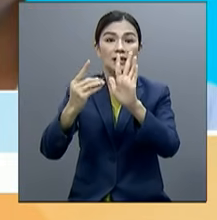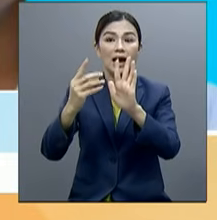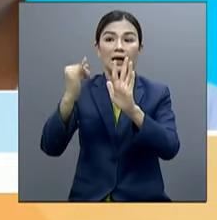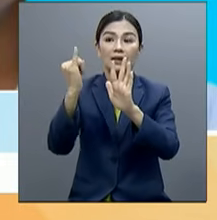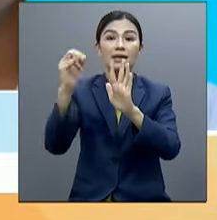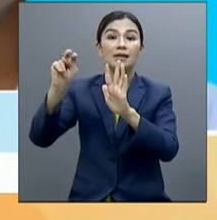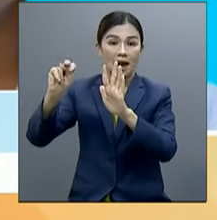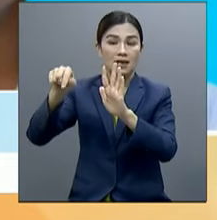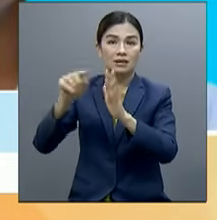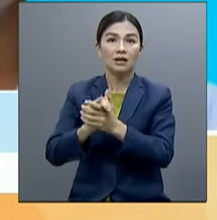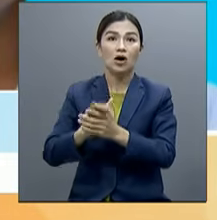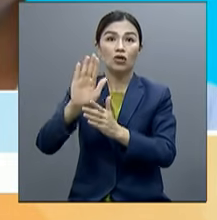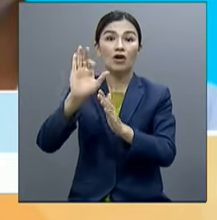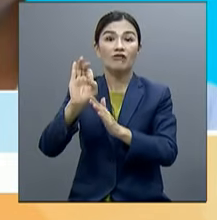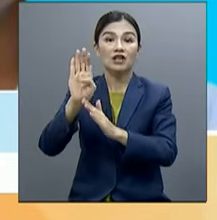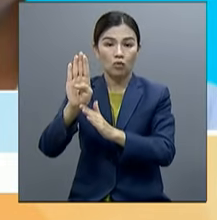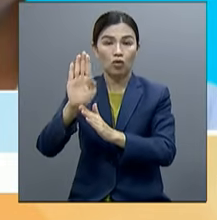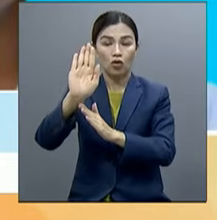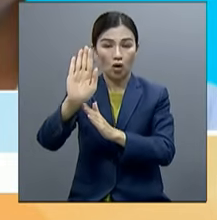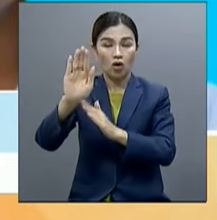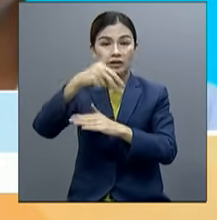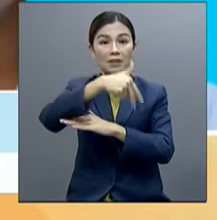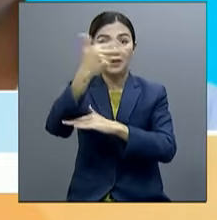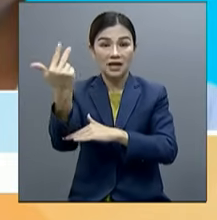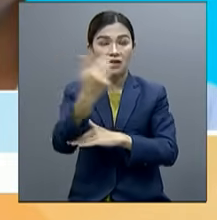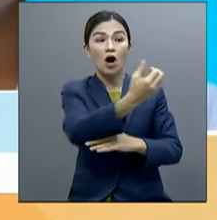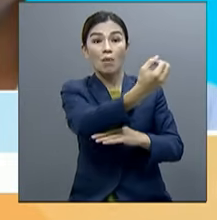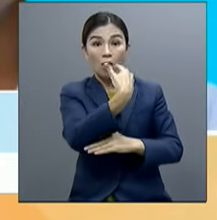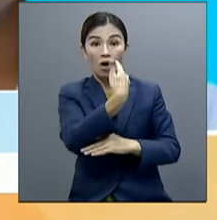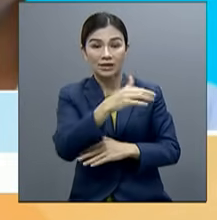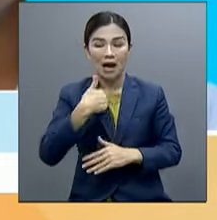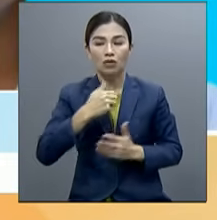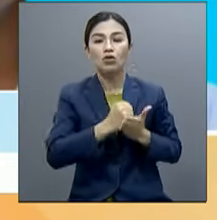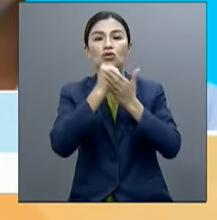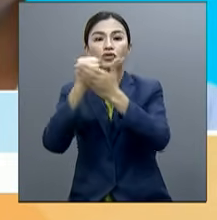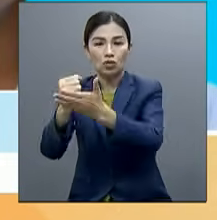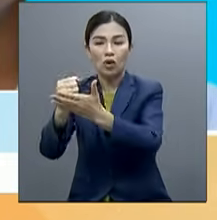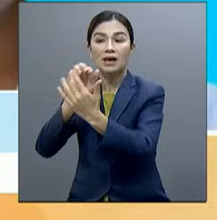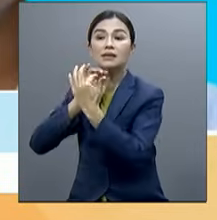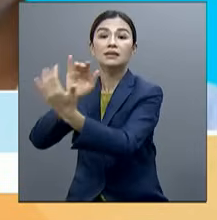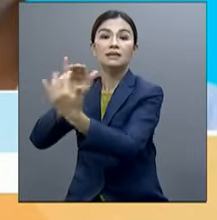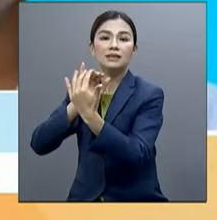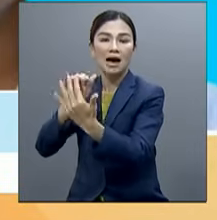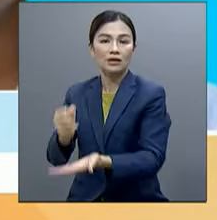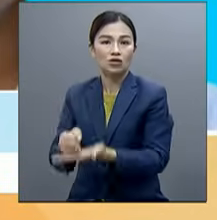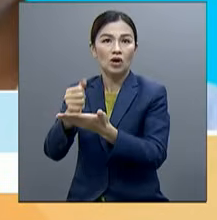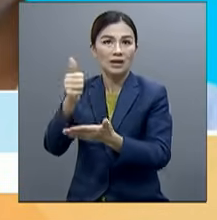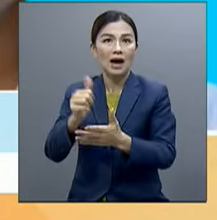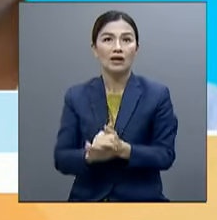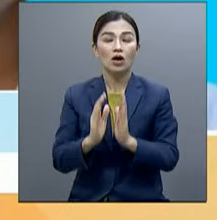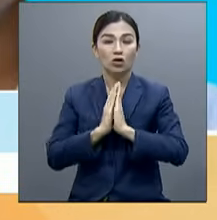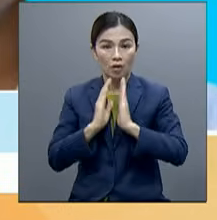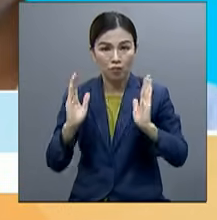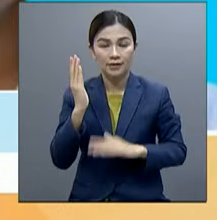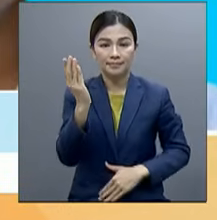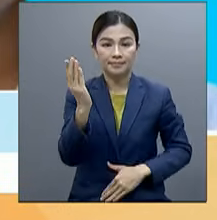เพจ Facebook ของไทย PBS นะคะแจ้งความประสงค์นี้แล้วเดี๋ยวพินจะช่วยเป็นพื้นที่ในการสื่อสารเชื่อมต่อกันให้นะคะช่วงนี้ขอบคุณคุณพิสิทธิ์ม